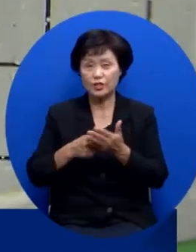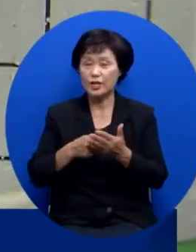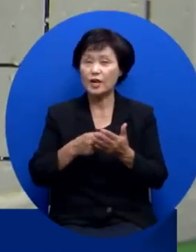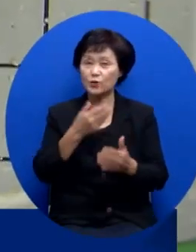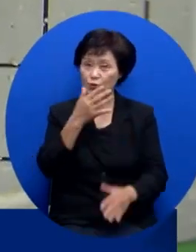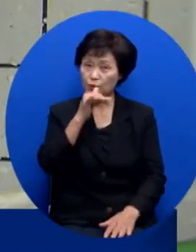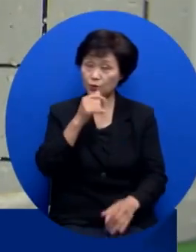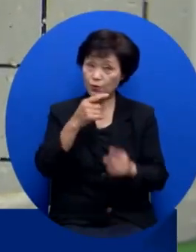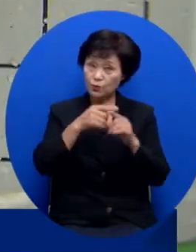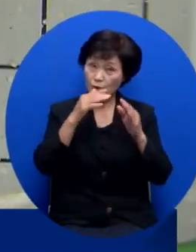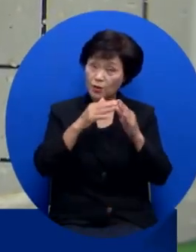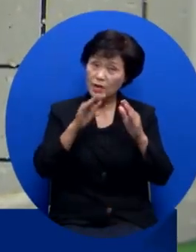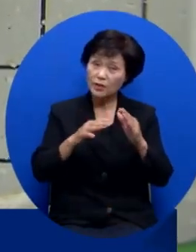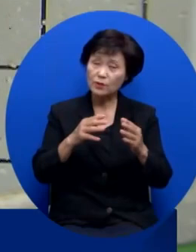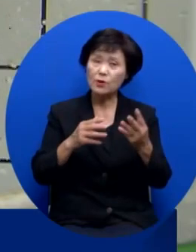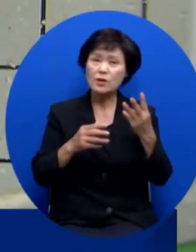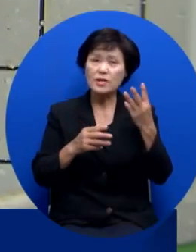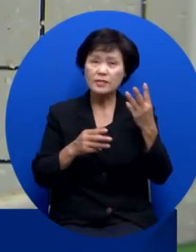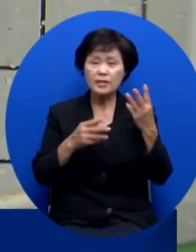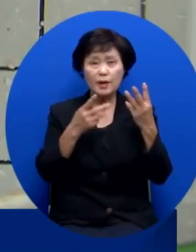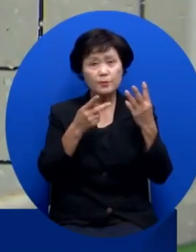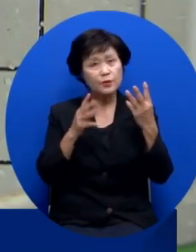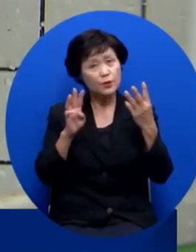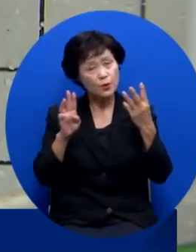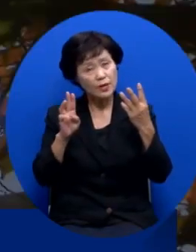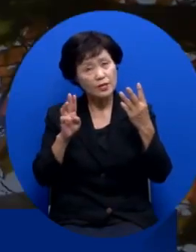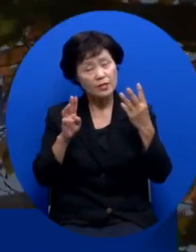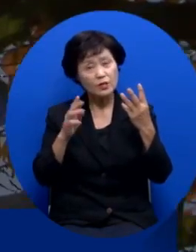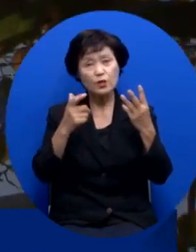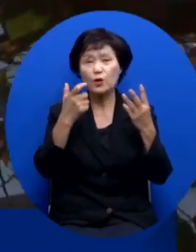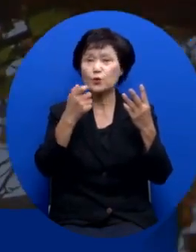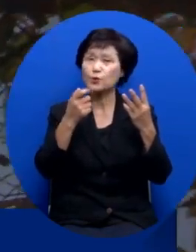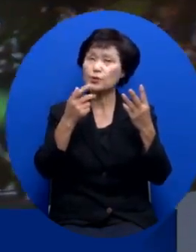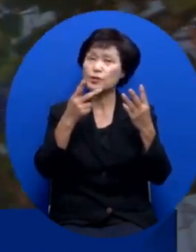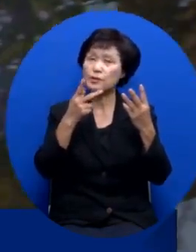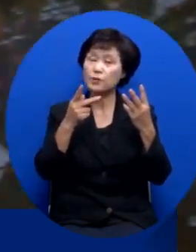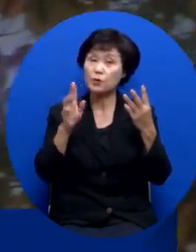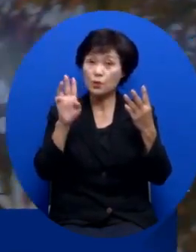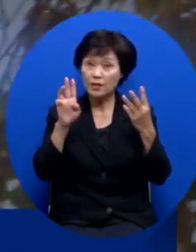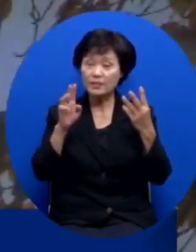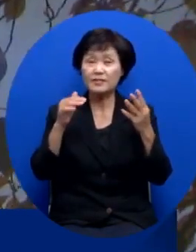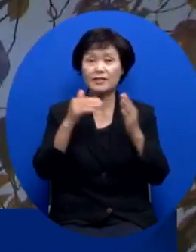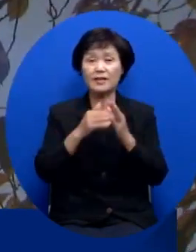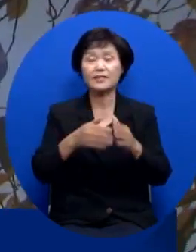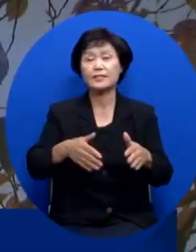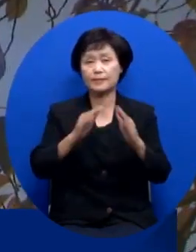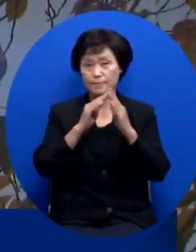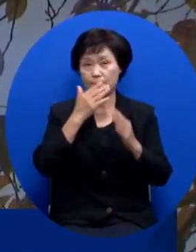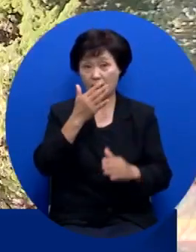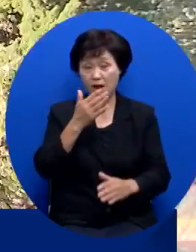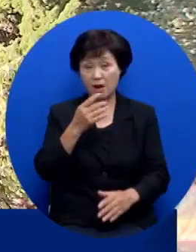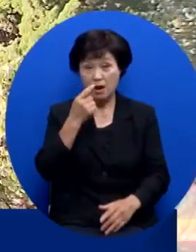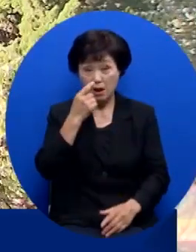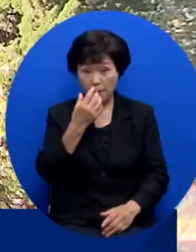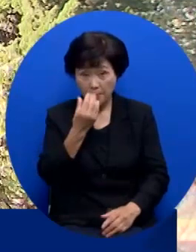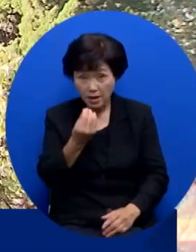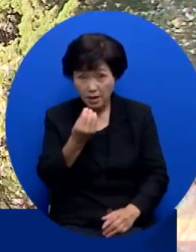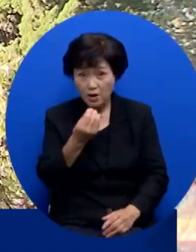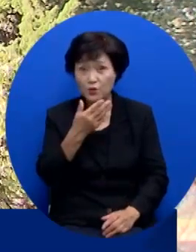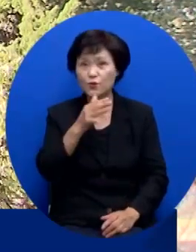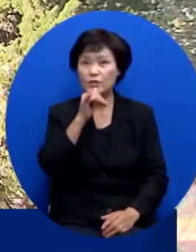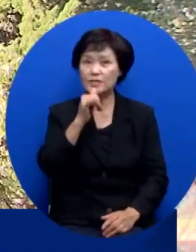한 3km에서 지금 크게는 한 60kW까지 설치가 됐어요. 눈에 보이니까